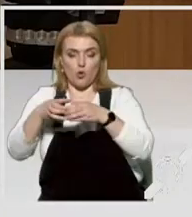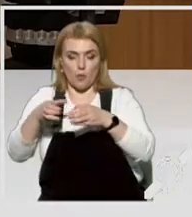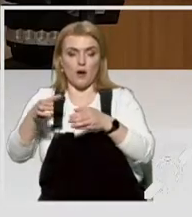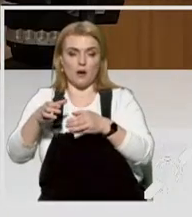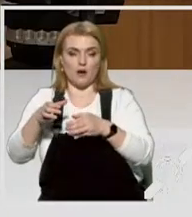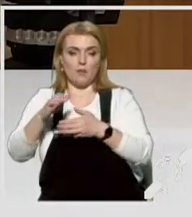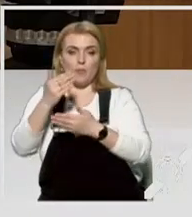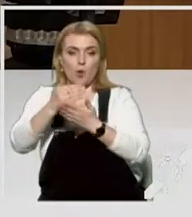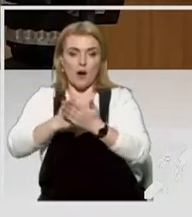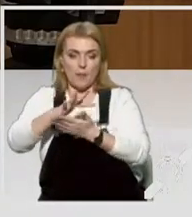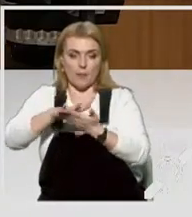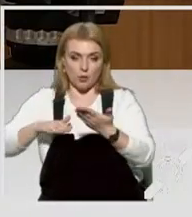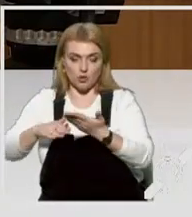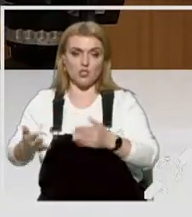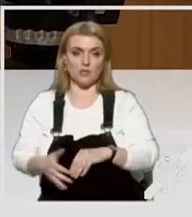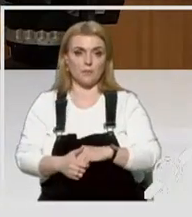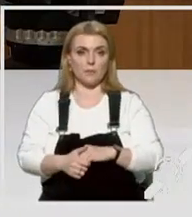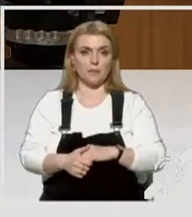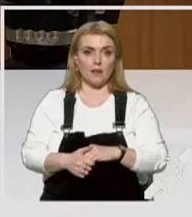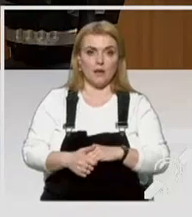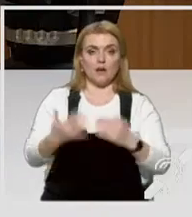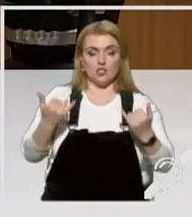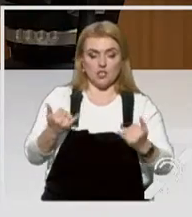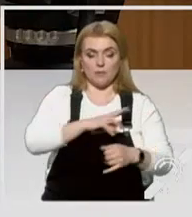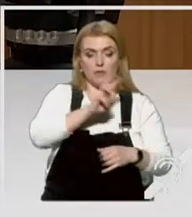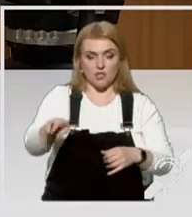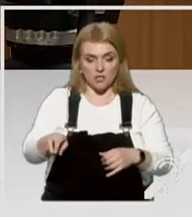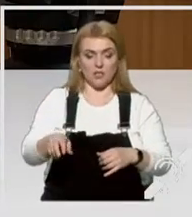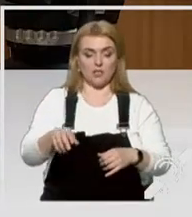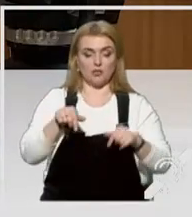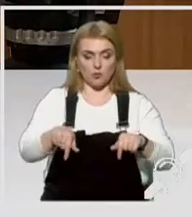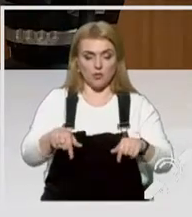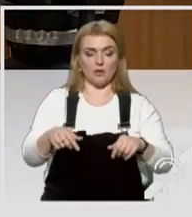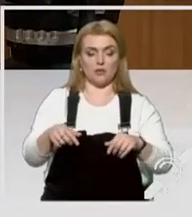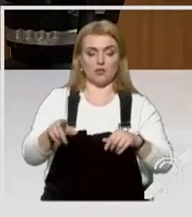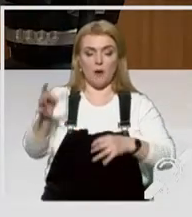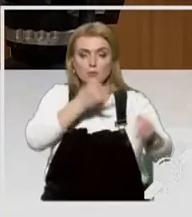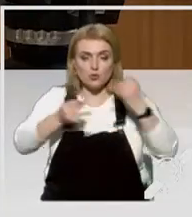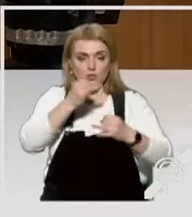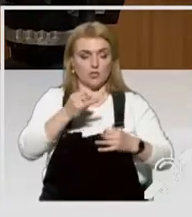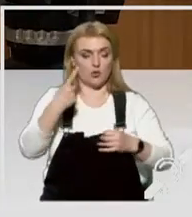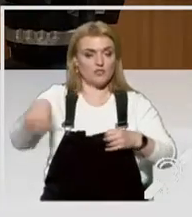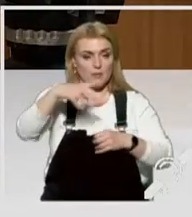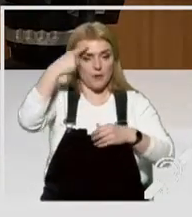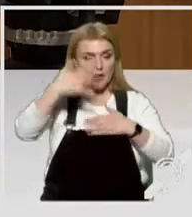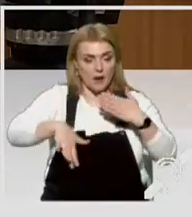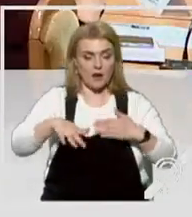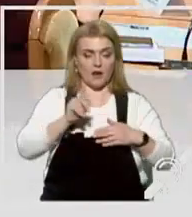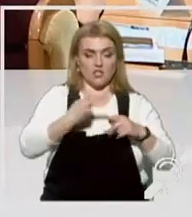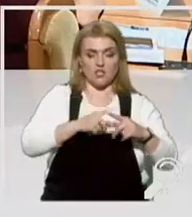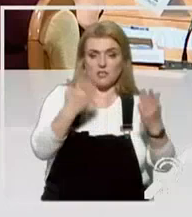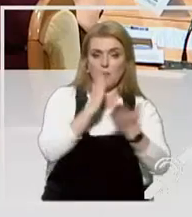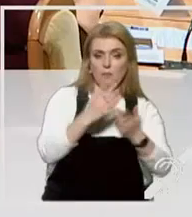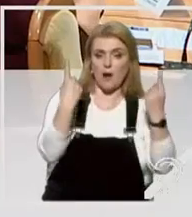partea cetățenilor. Prezența noastră astăzi aici este pentru a-i convinge că problema există, problema este importantă și necesită